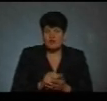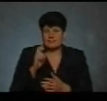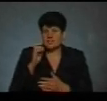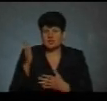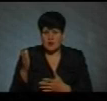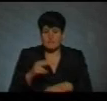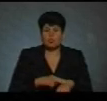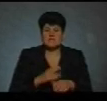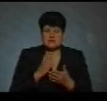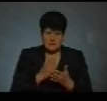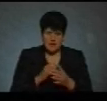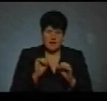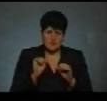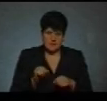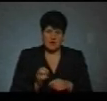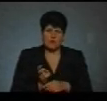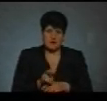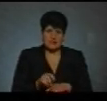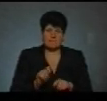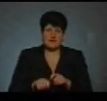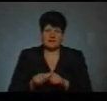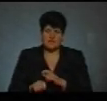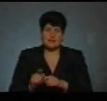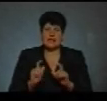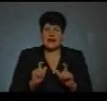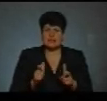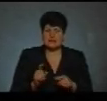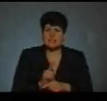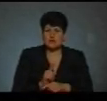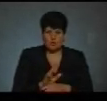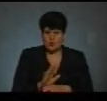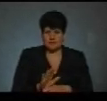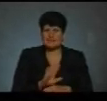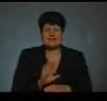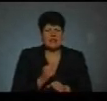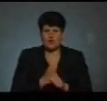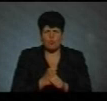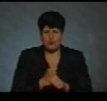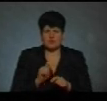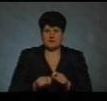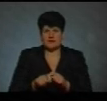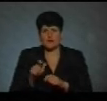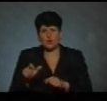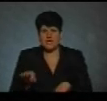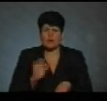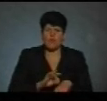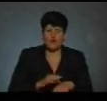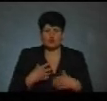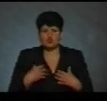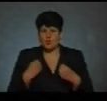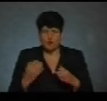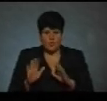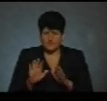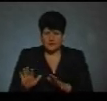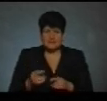Поліція має право, звичайно, зайти, перевірити карантинні норми. Не функція поліції перевіряти людей, чи хворі, чи здорові, це